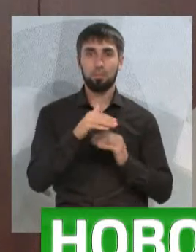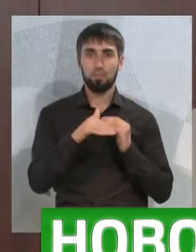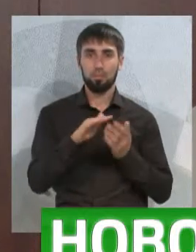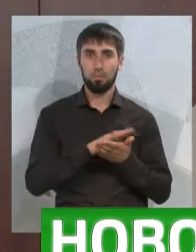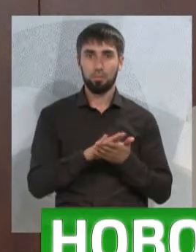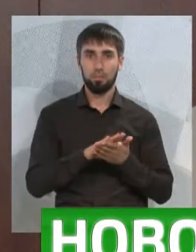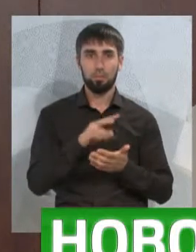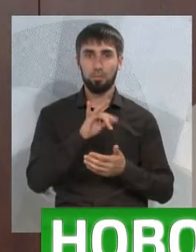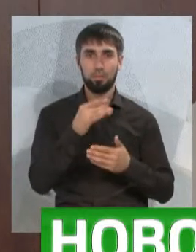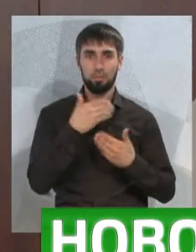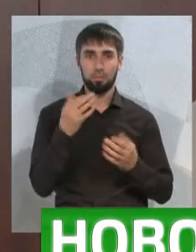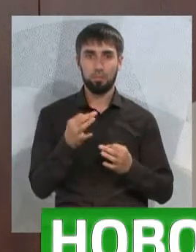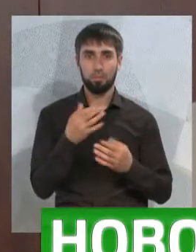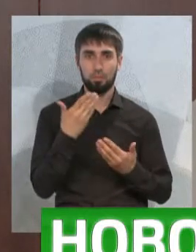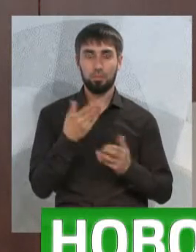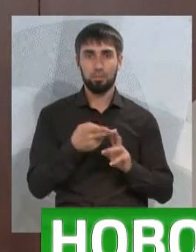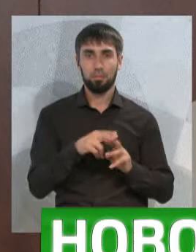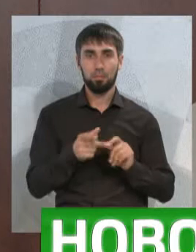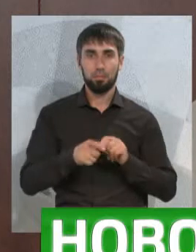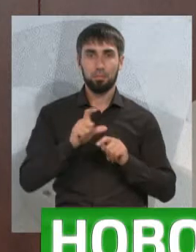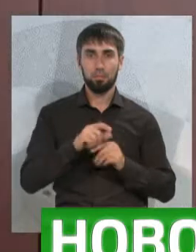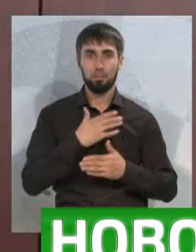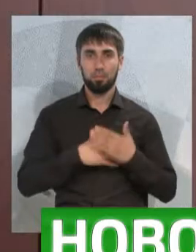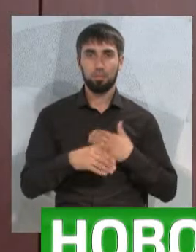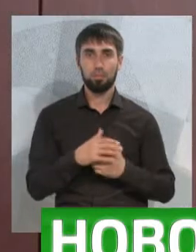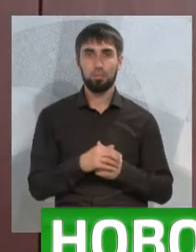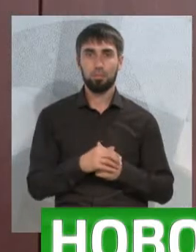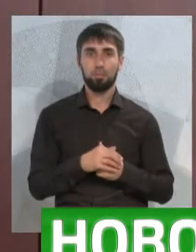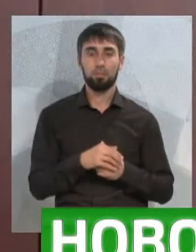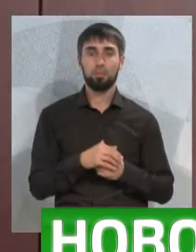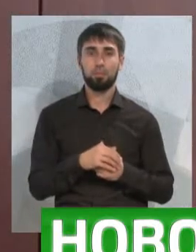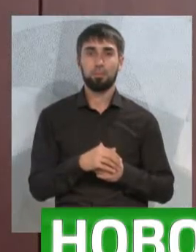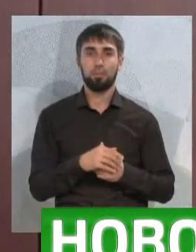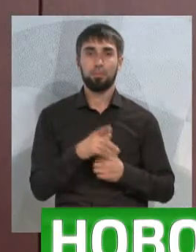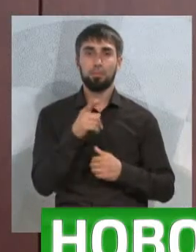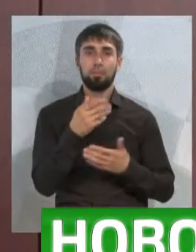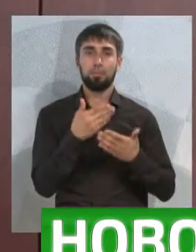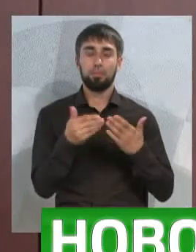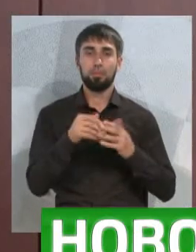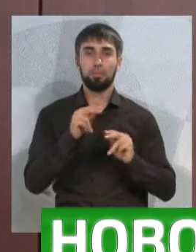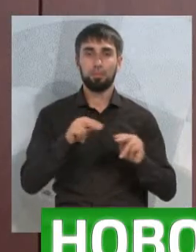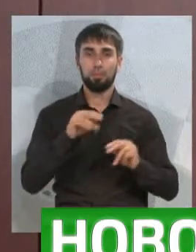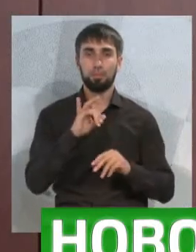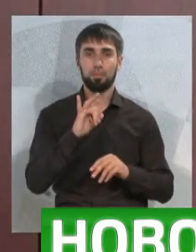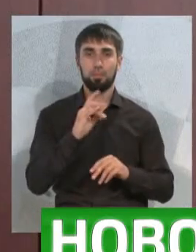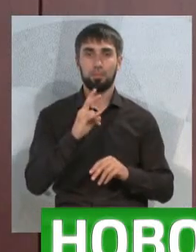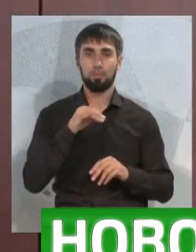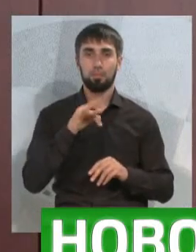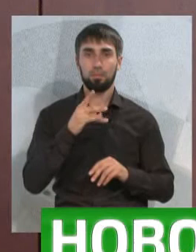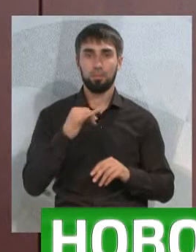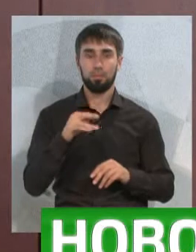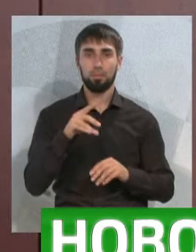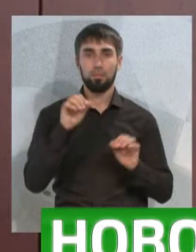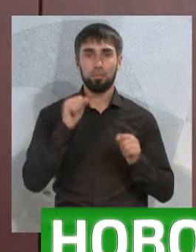ни мусоринки, ничего нету. Это вот очень-очень радует. Инструкции должностные охранники как бы все возможное делают,